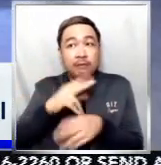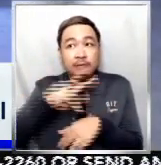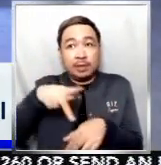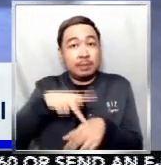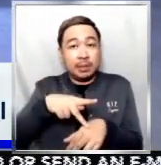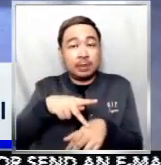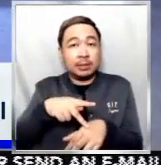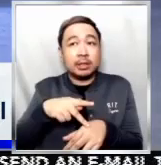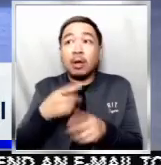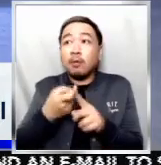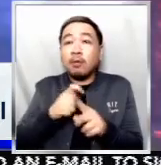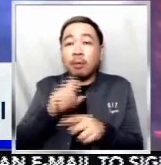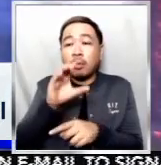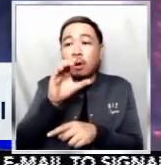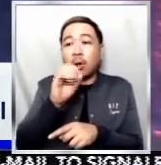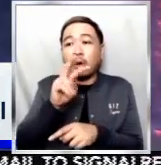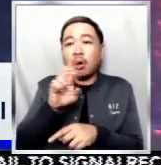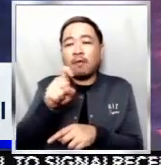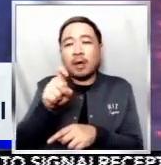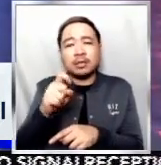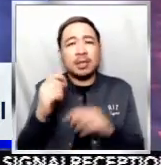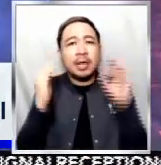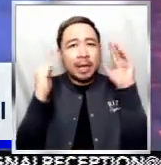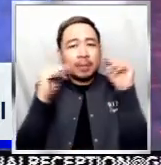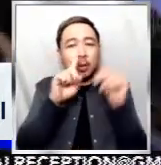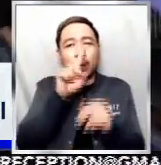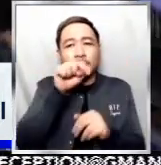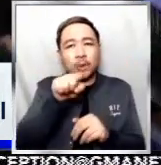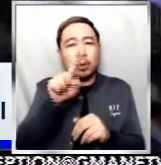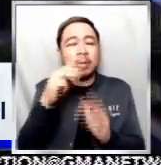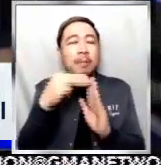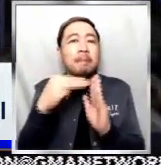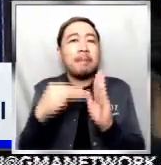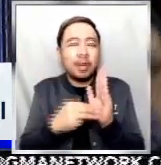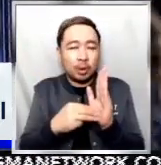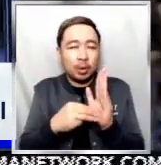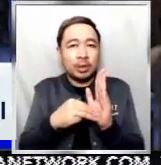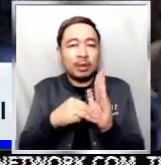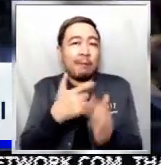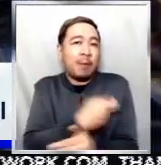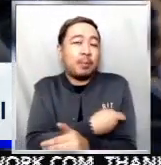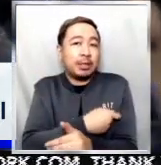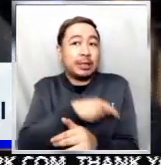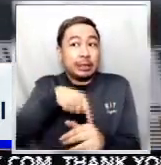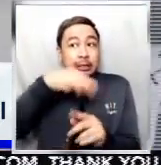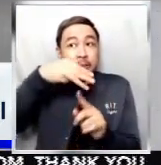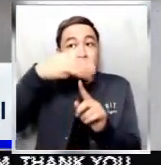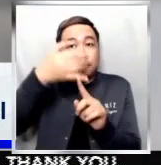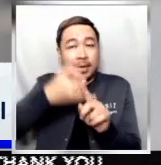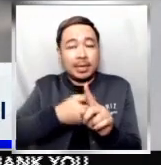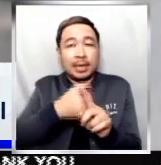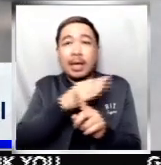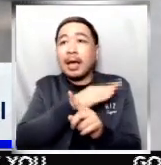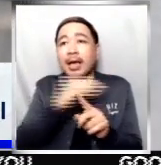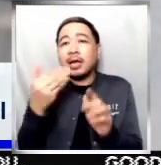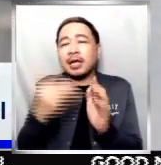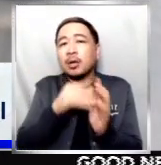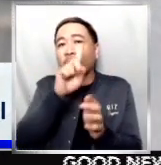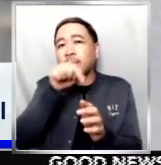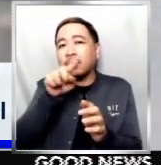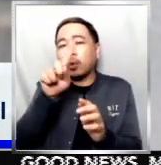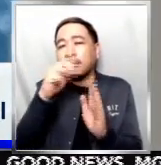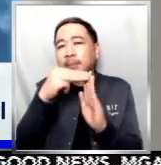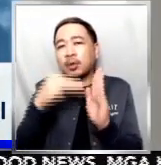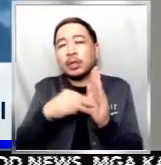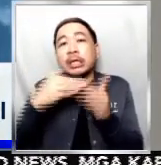May darating pang 1.1 million doses ng Pfizer ngayong Mayo at 1.1 million doses pa sa Hunyo. Magandang balita, dahil sa